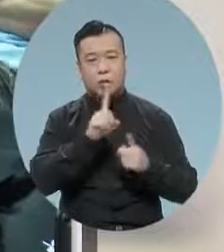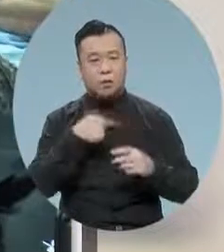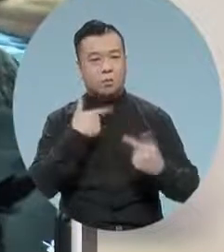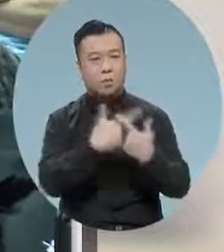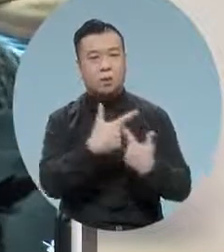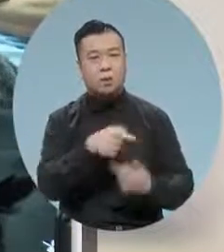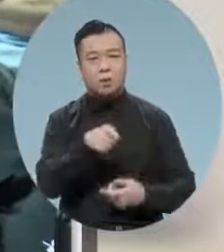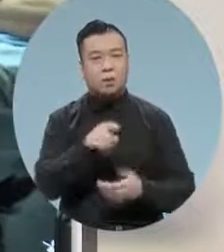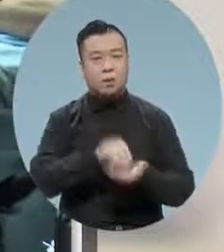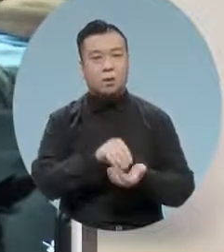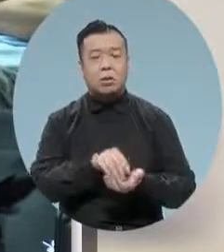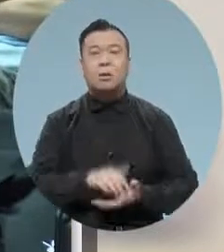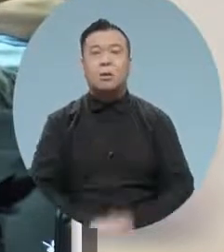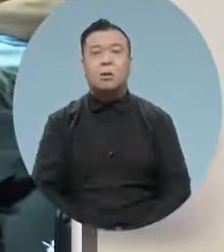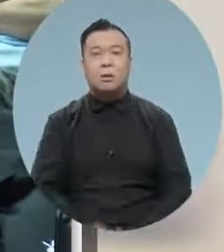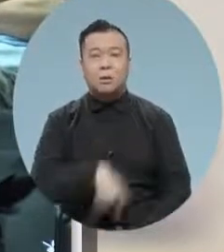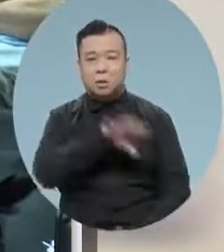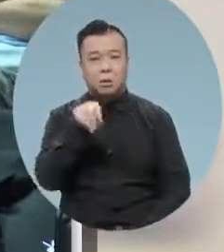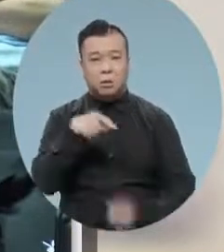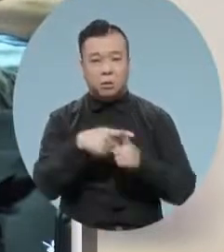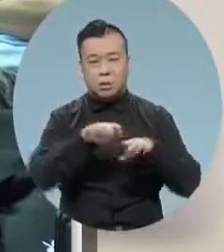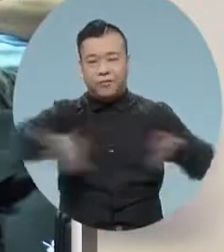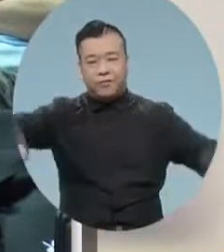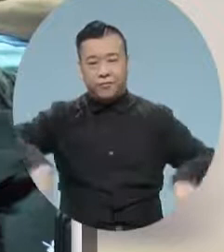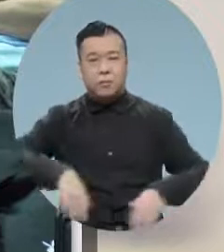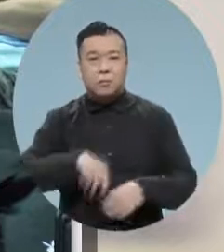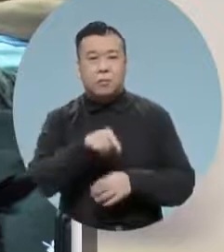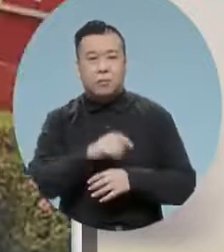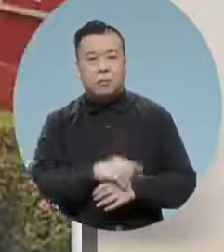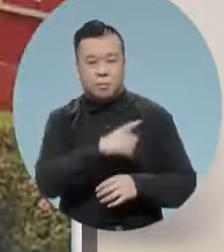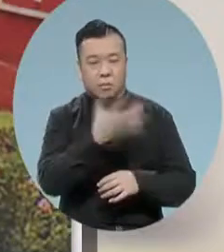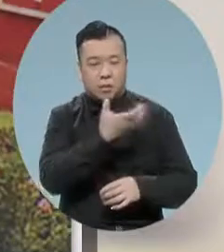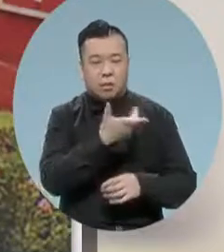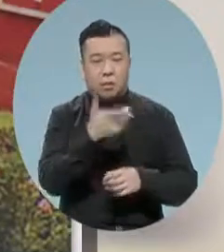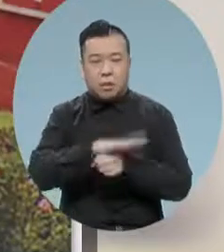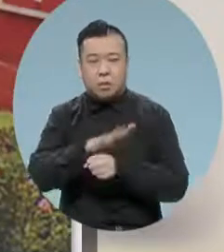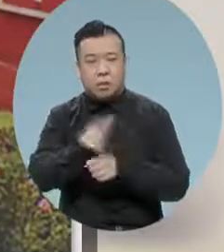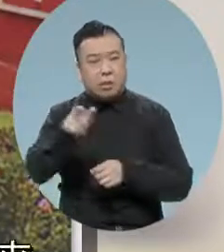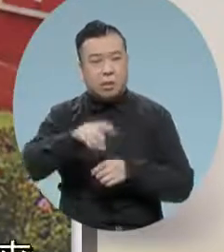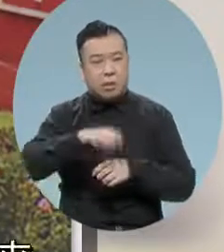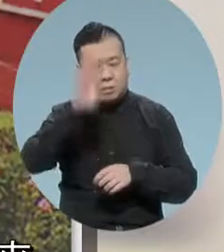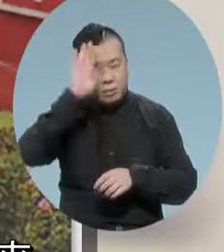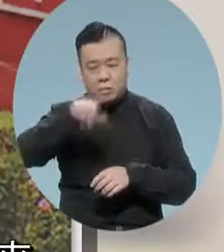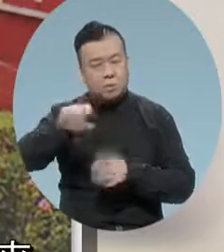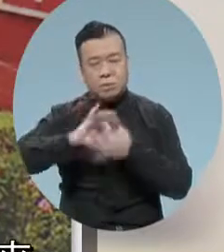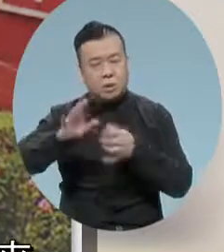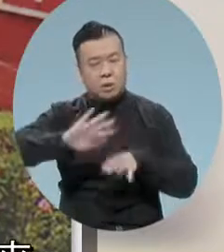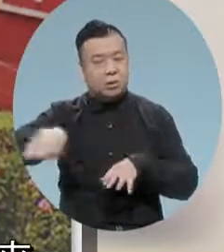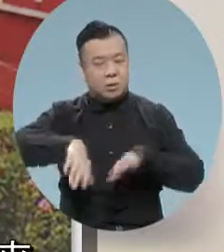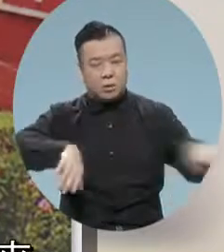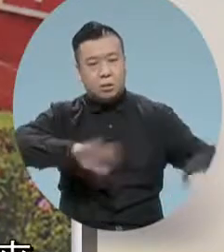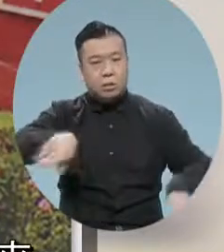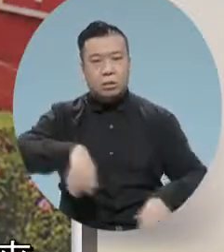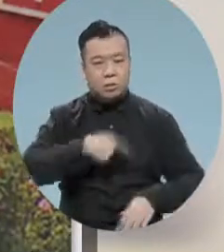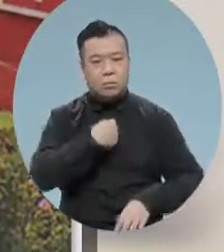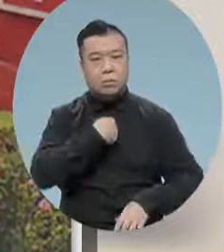啦，單挑噶啦，咁就其他人全部都企埋一邊，歐盟啊、俄羅斯啊、日本啊嗰啲就係唔好意思，唔關你事嚇，我